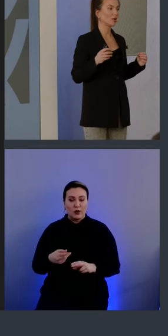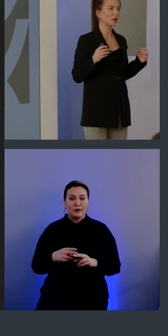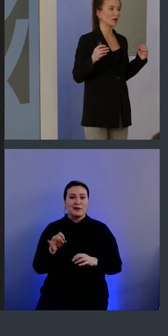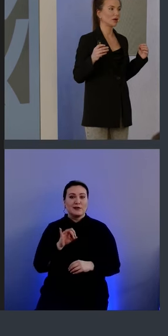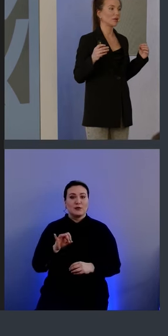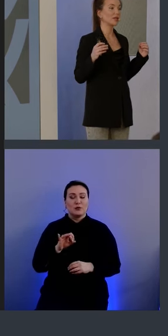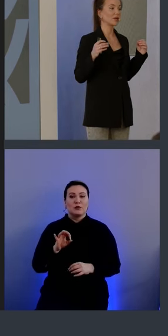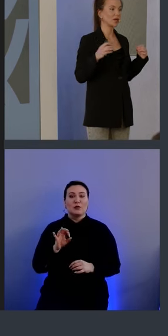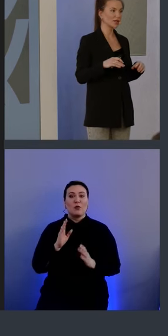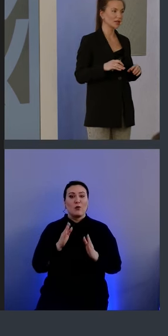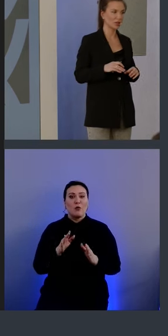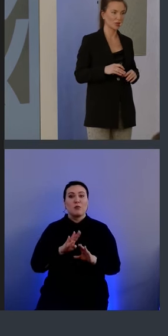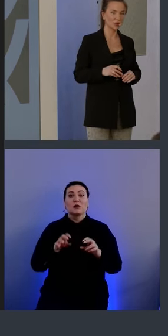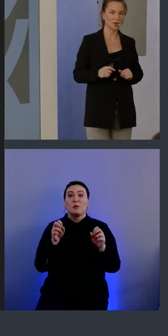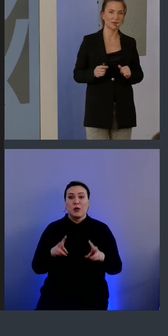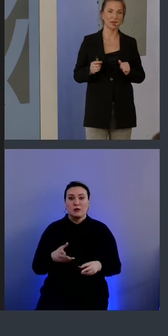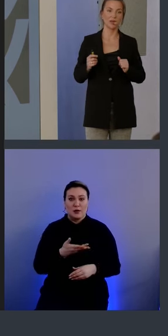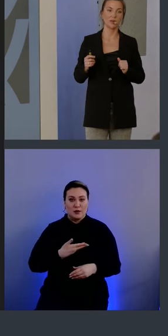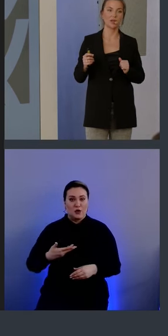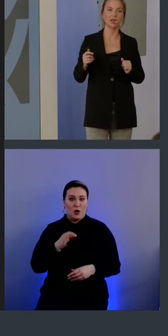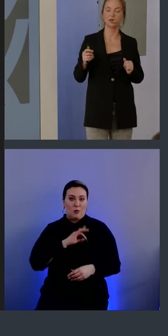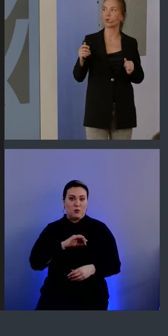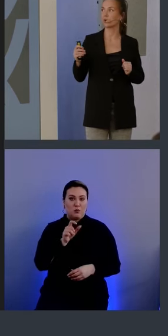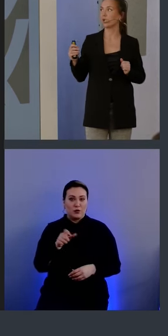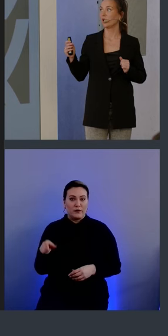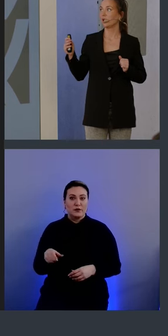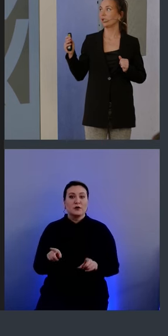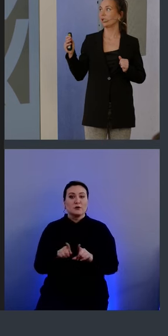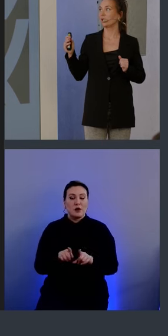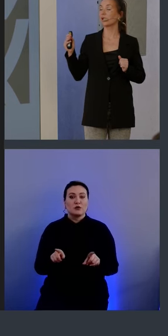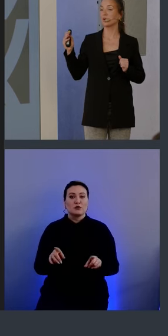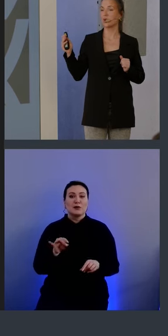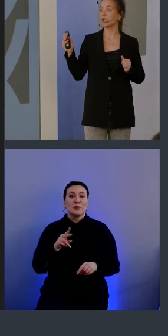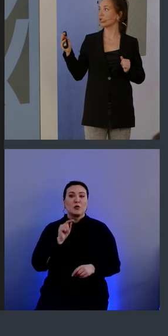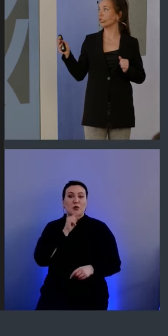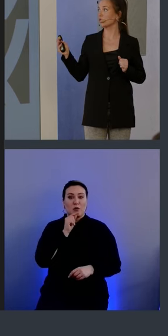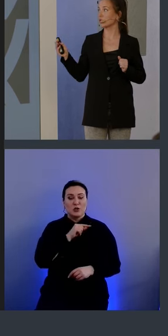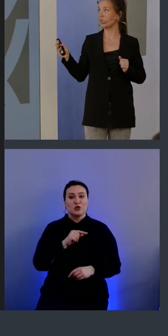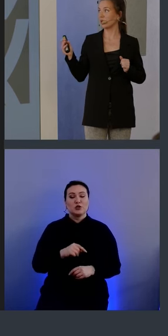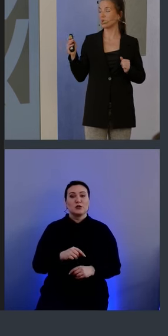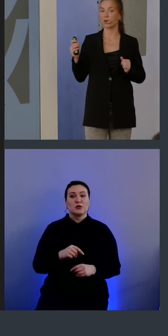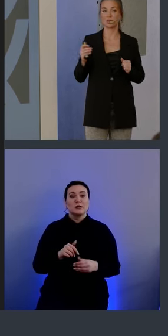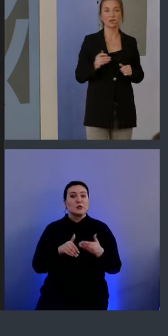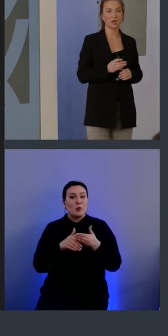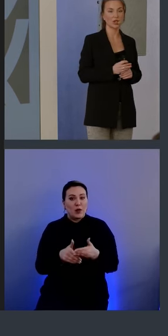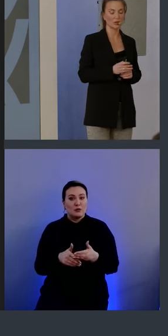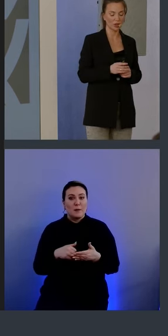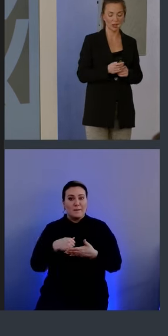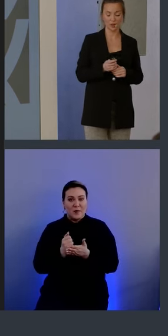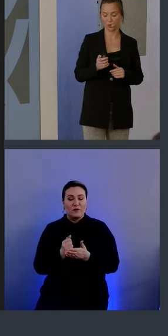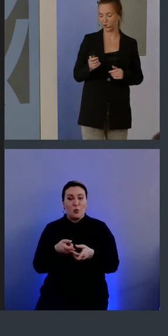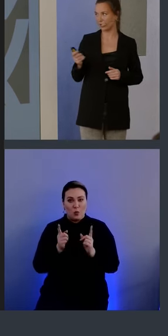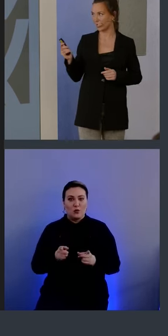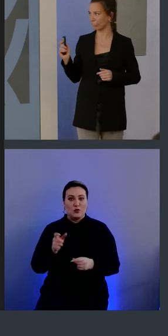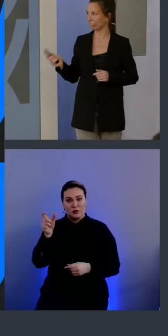про безопасность наших пользователей и при этом про экономичный инструмент подтверждения